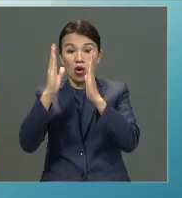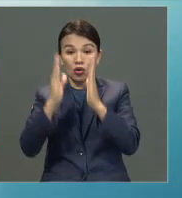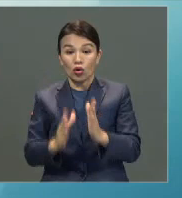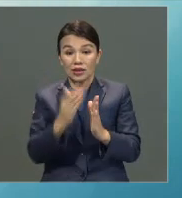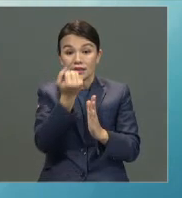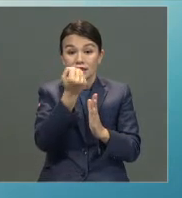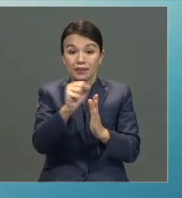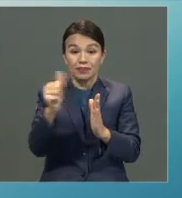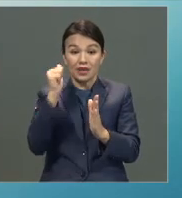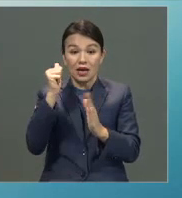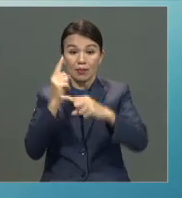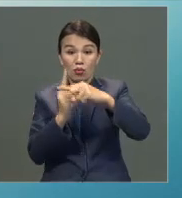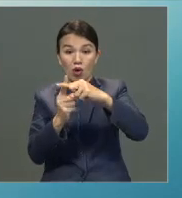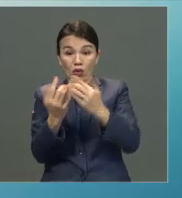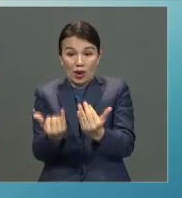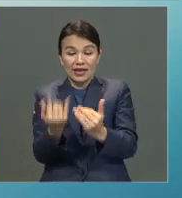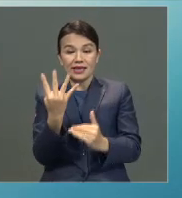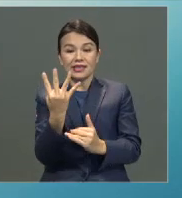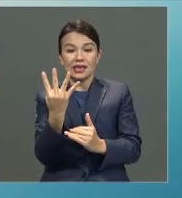คนแล้วครับแล้วก็สิปรายเป็นข้อมูลเก่าแล้วบวกเพิ่มวันนี้อีก4